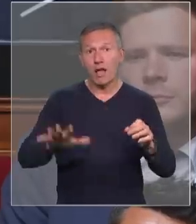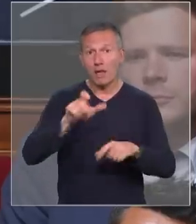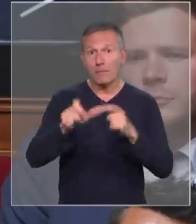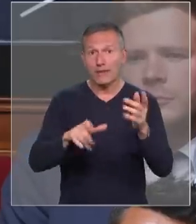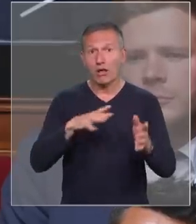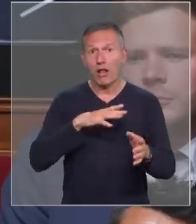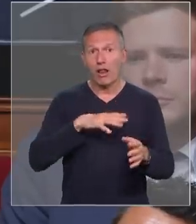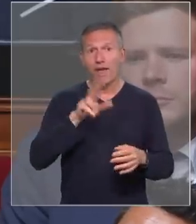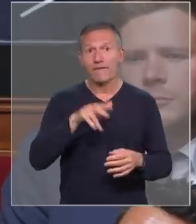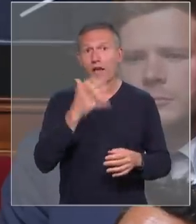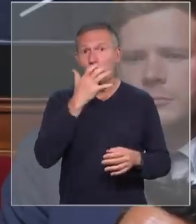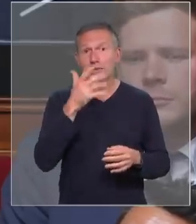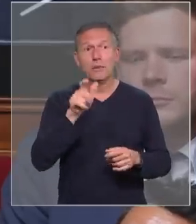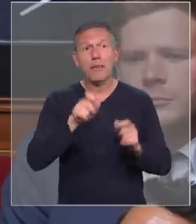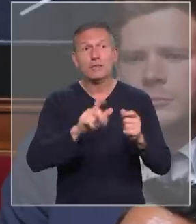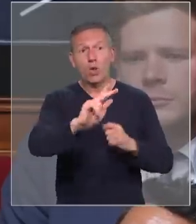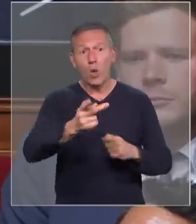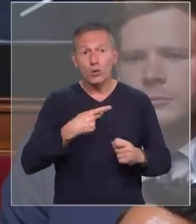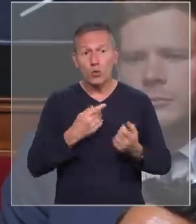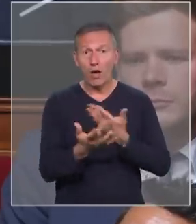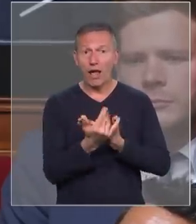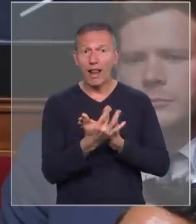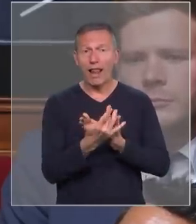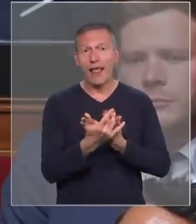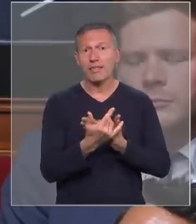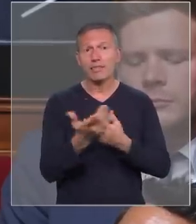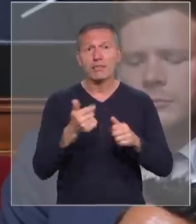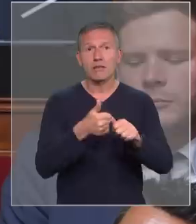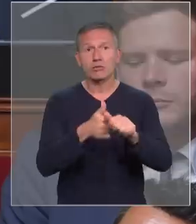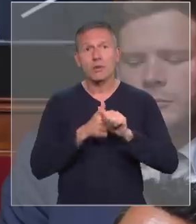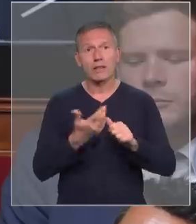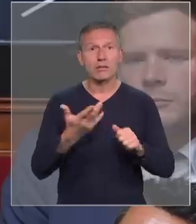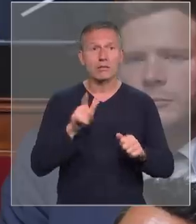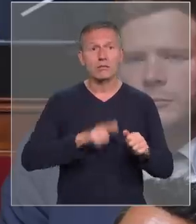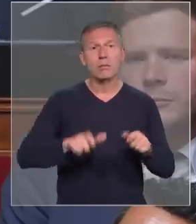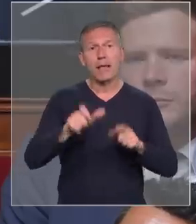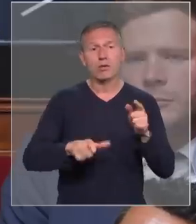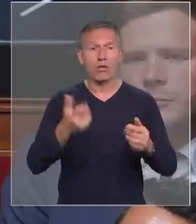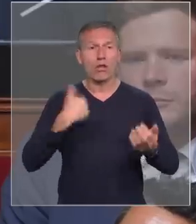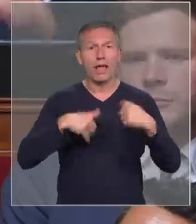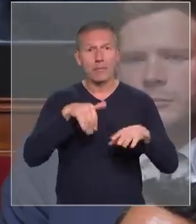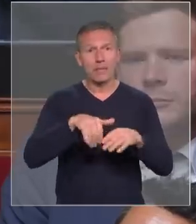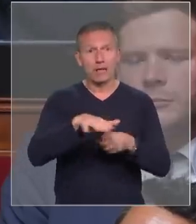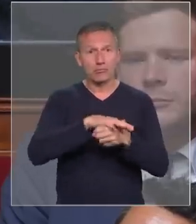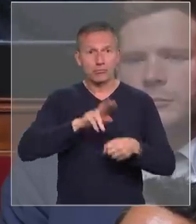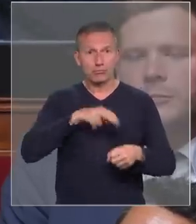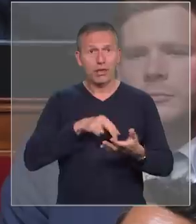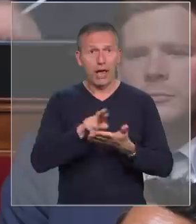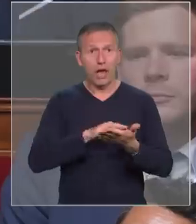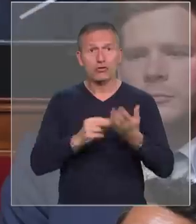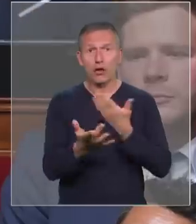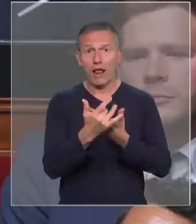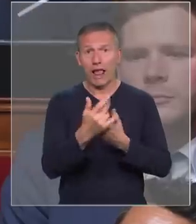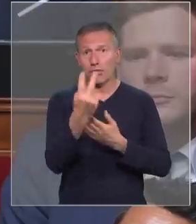c'est la lettre de mise en demeure qu'ont reçu les parents des enfants de l'établissement pour enfants et adolescents polyhandicapés de Féchin dans ma circonscription, lettre qui a été